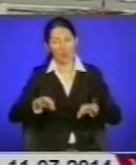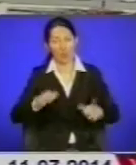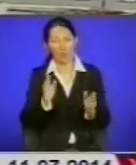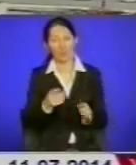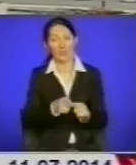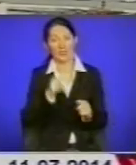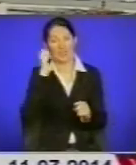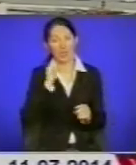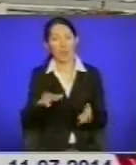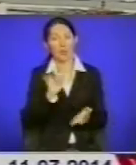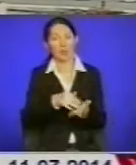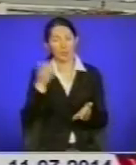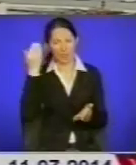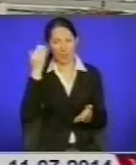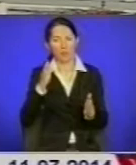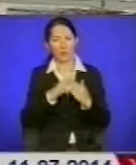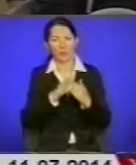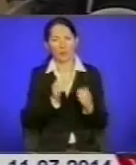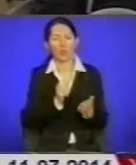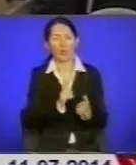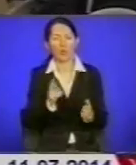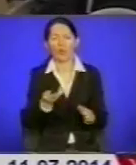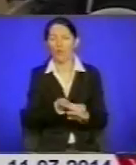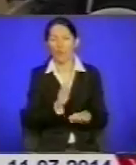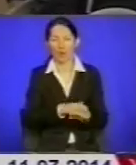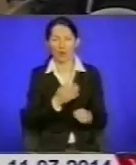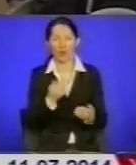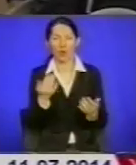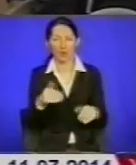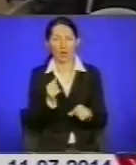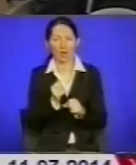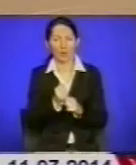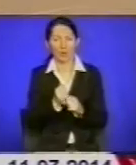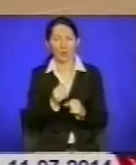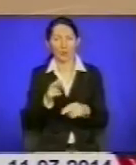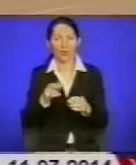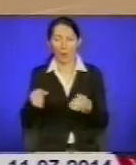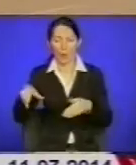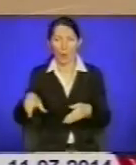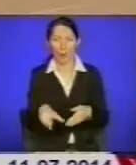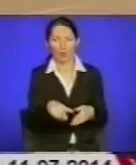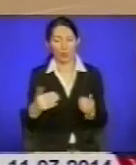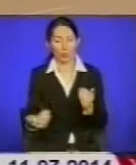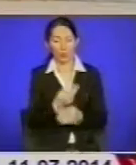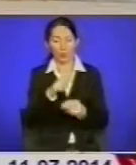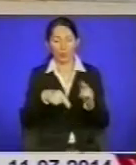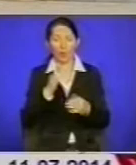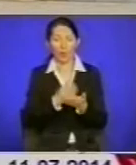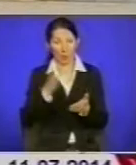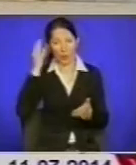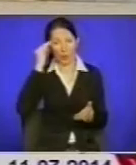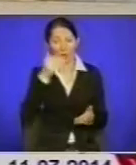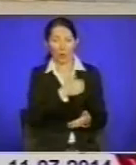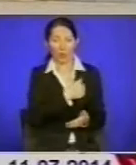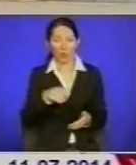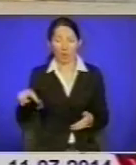будівлями, до яких важко уже дочепити будь-яку конструкцію, нові забудовники мали б враховувати побажання інвалідів. І згідно